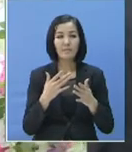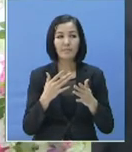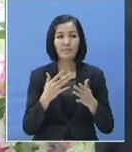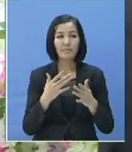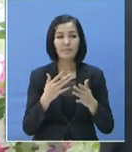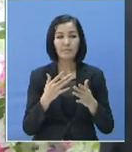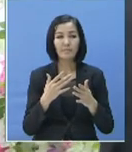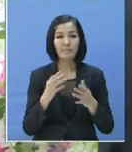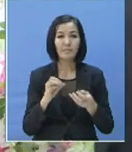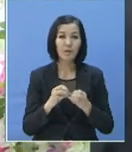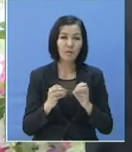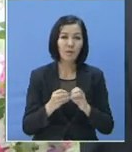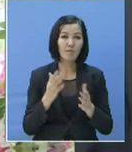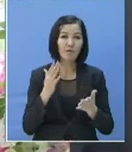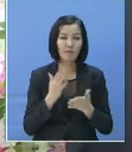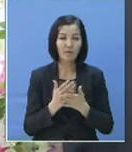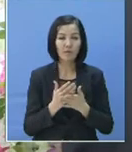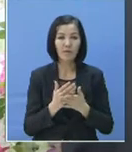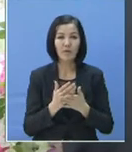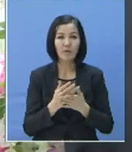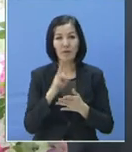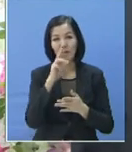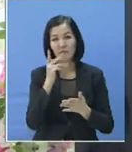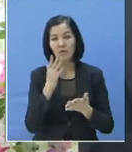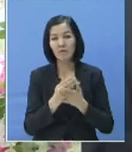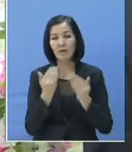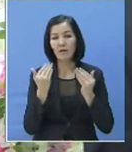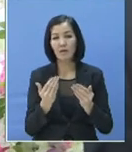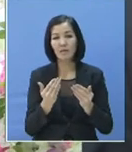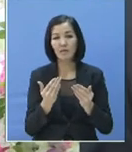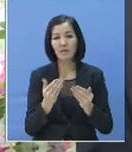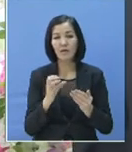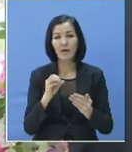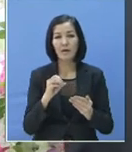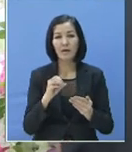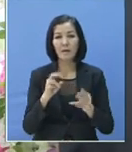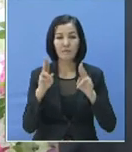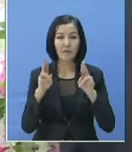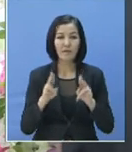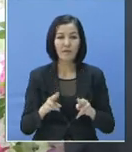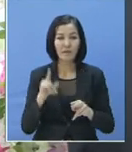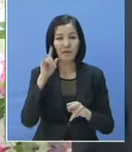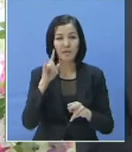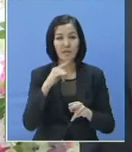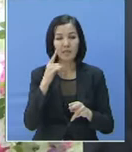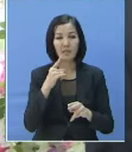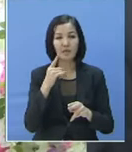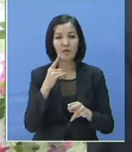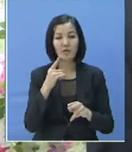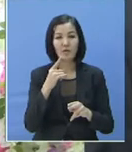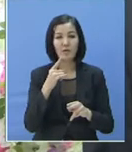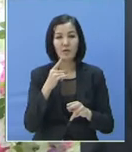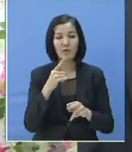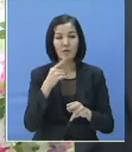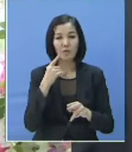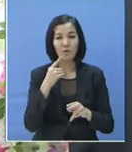аражігі ашылмай кетіп жатқан жағдайлар бар. Сондықтан қазір жасалып отырған емле ережесі қазақ тілінің өзінің әуелігін сақтап